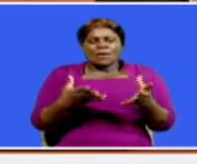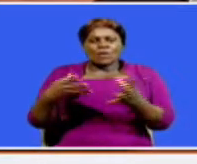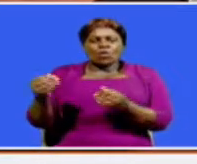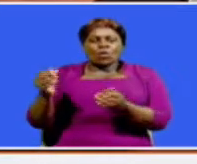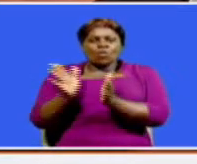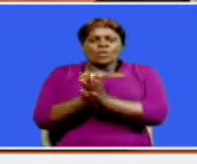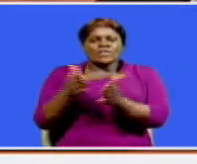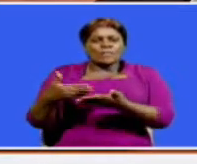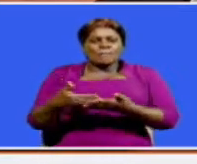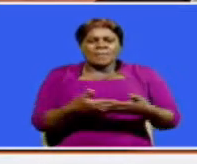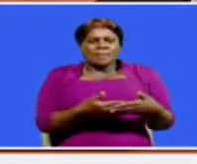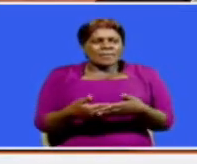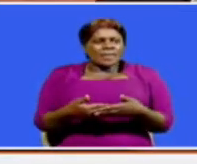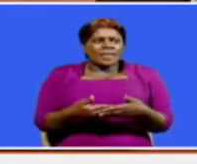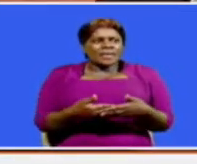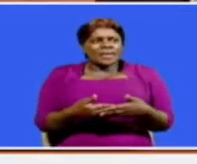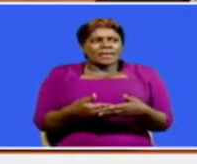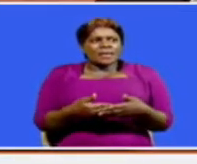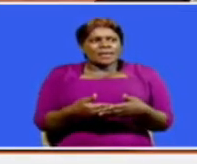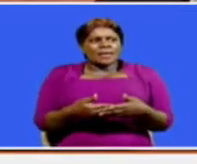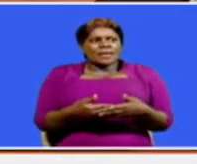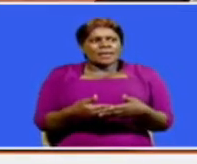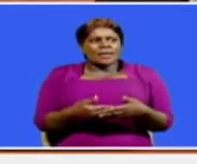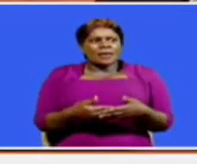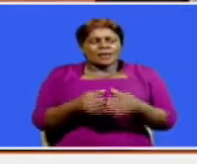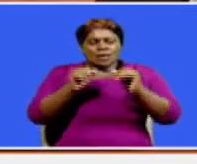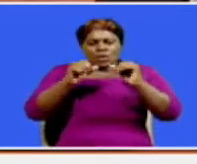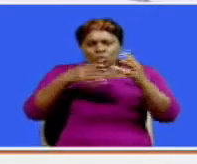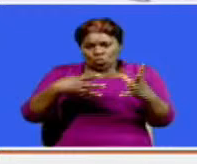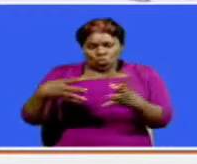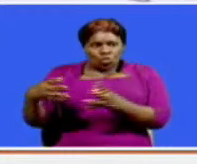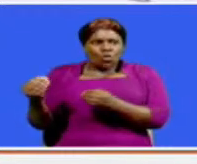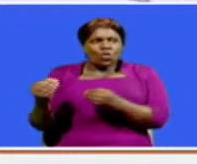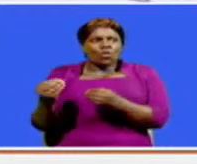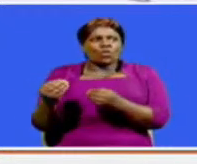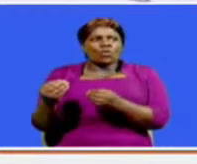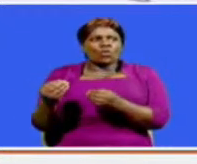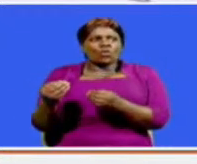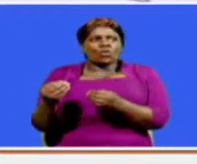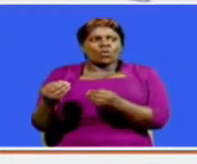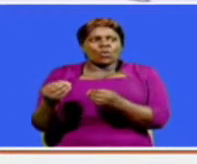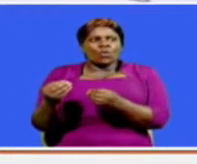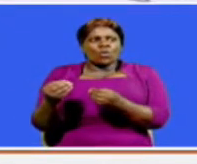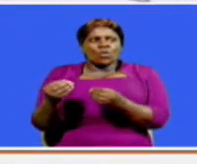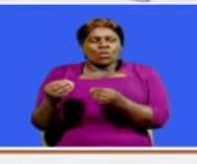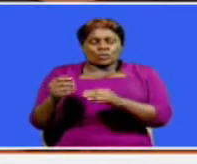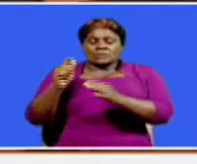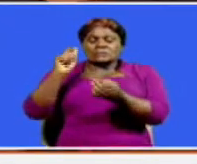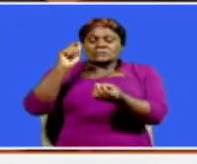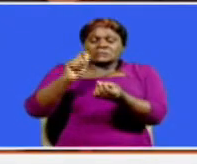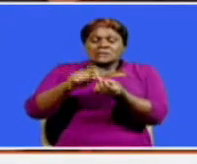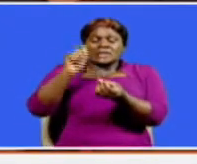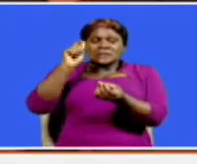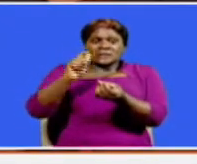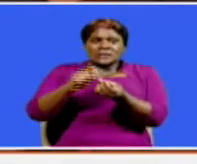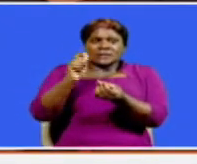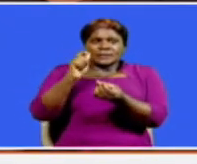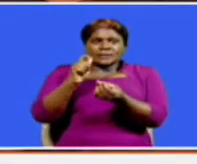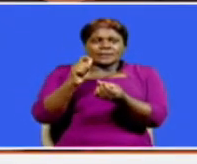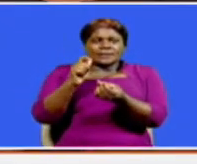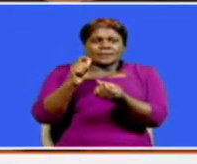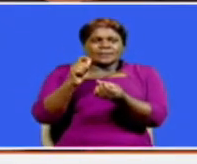mtoto. Na kuna venye tu naenda, kuna vipimo zenye watapimwa. Mkubwa